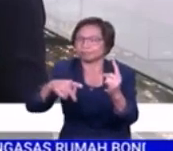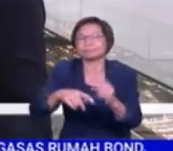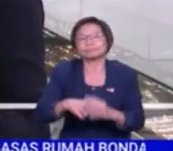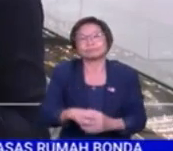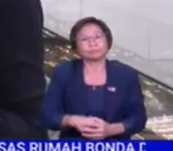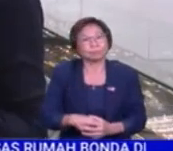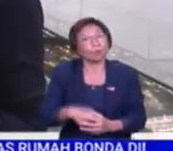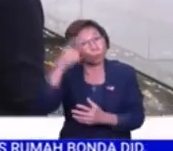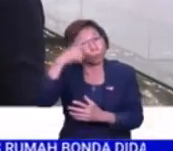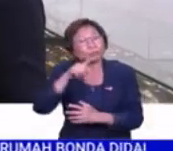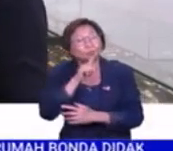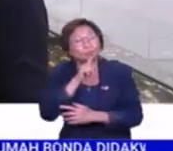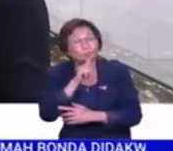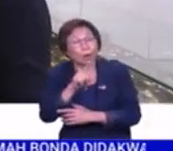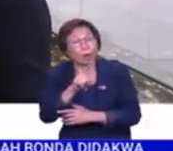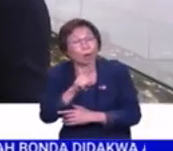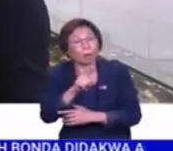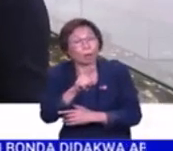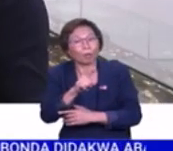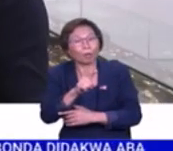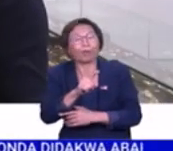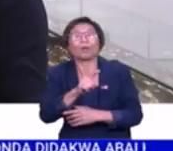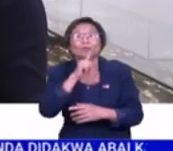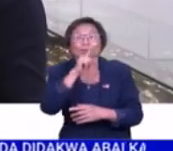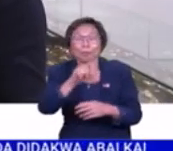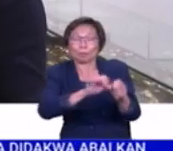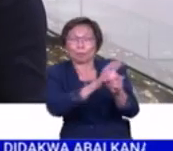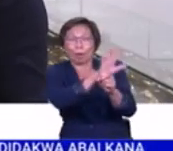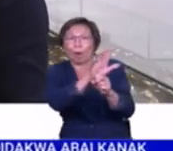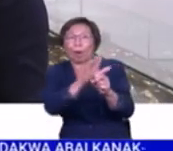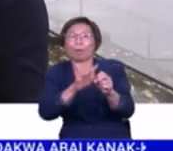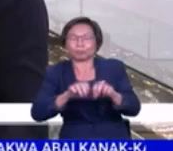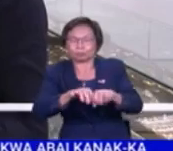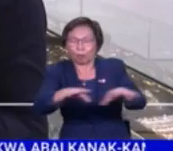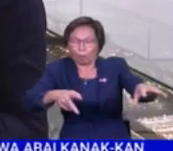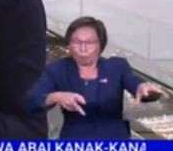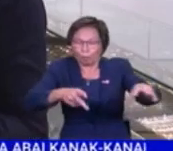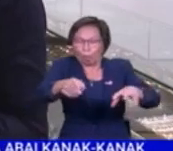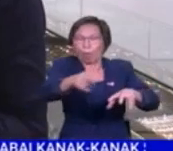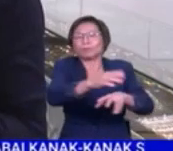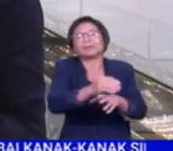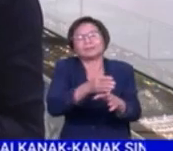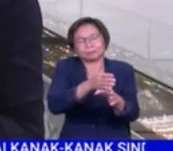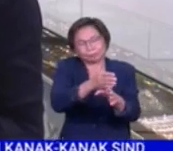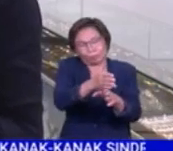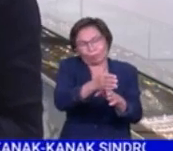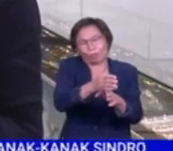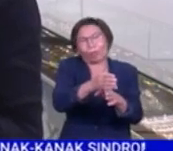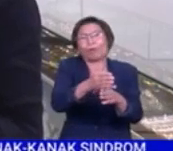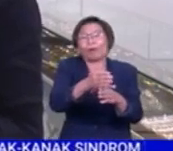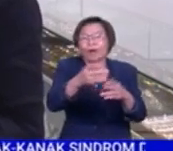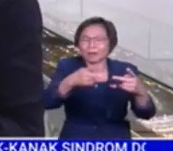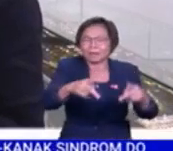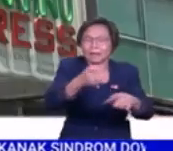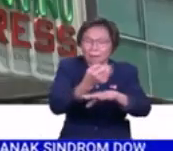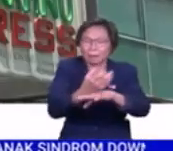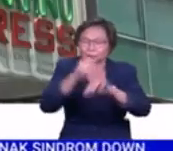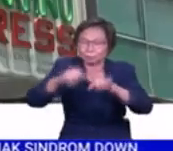ditetapkan bagi memastikan rantaian pandemik dapat diputuskan dan sektor mereka boleh menjana